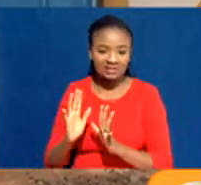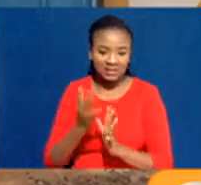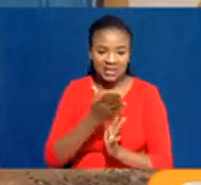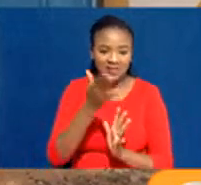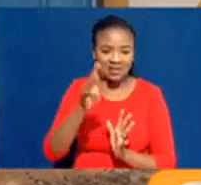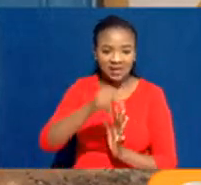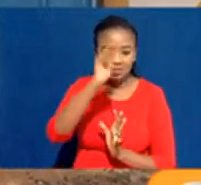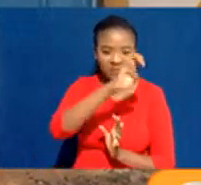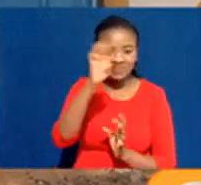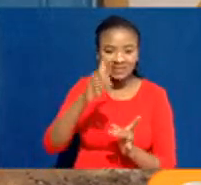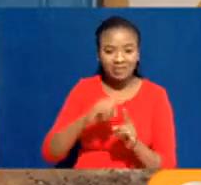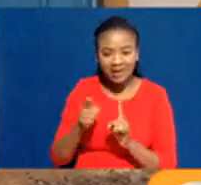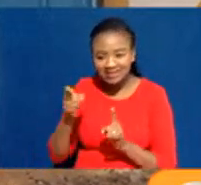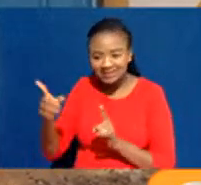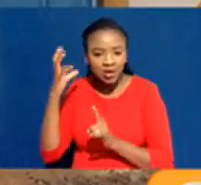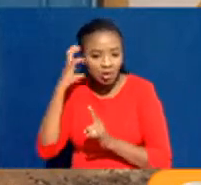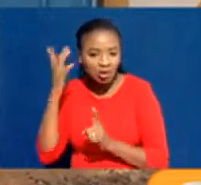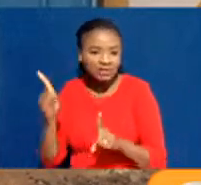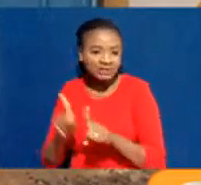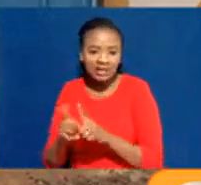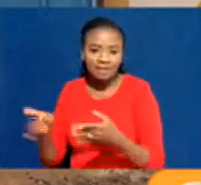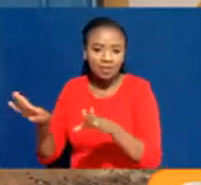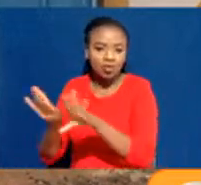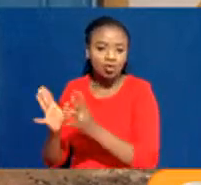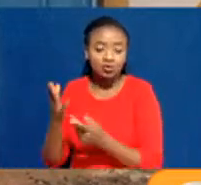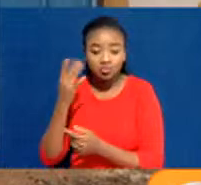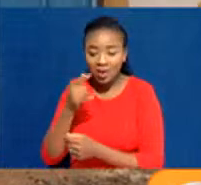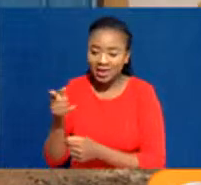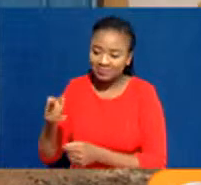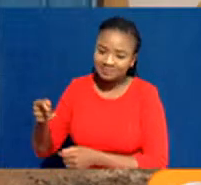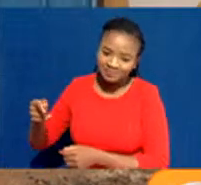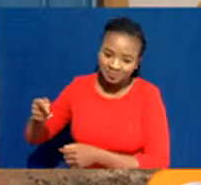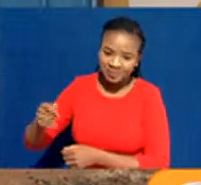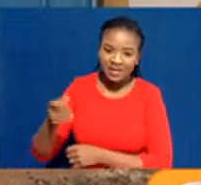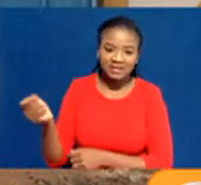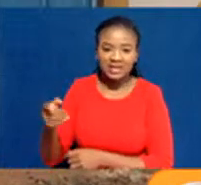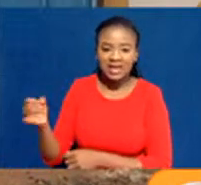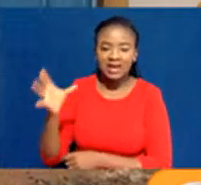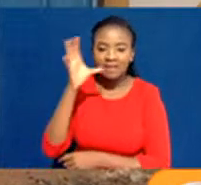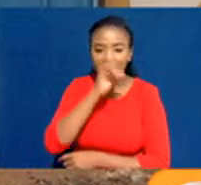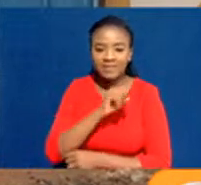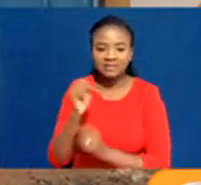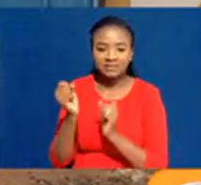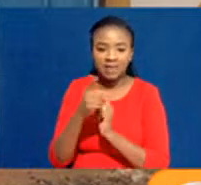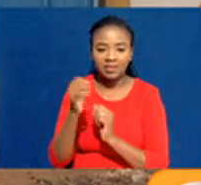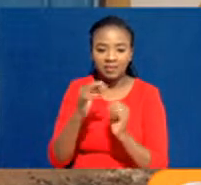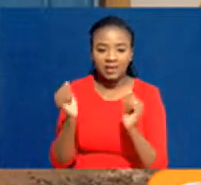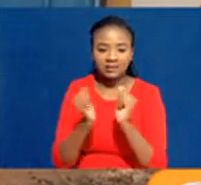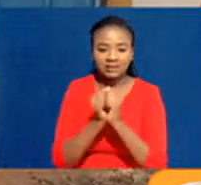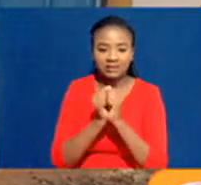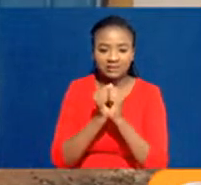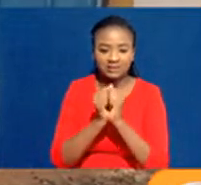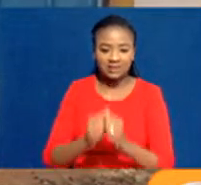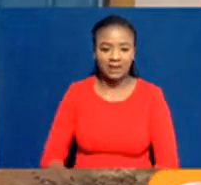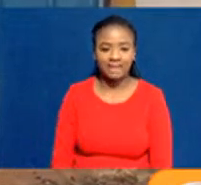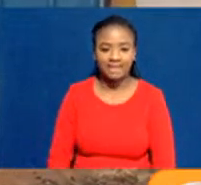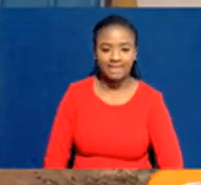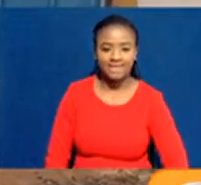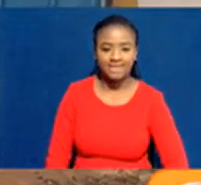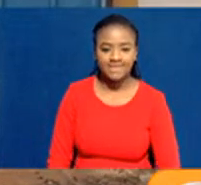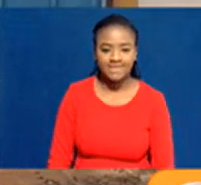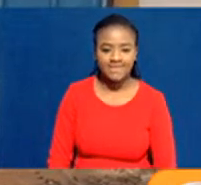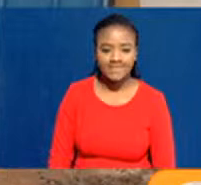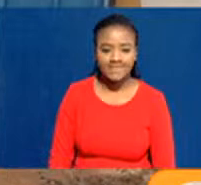mlangoni unavyoona kwa madai kuwa wafanyakazi hawakulipwa mshahara kwa mwezi kumi. Faisal Abdrahman, Runinga ya Citizen,